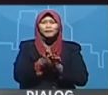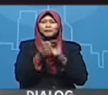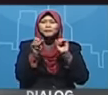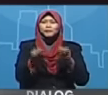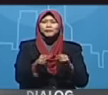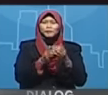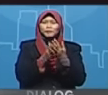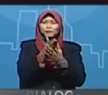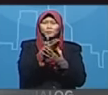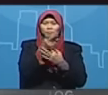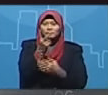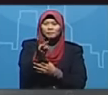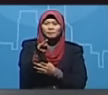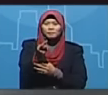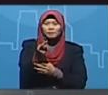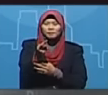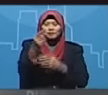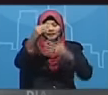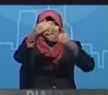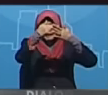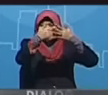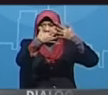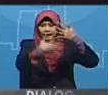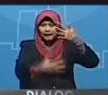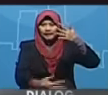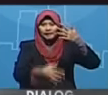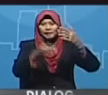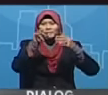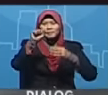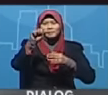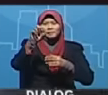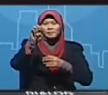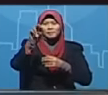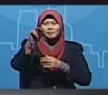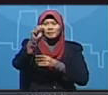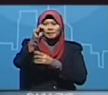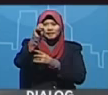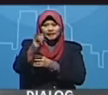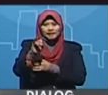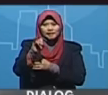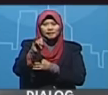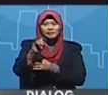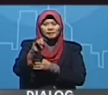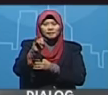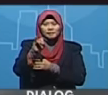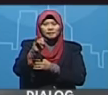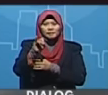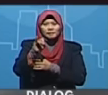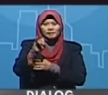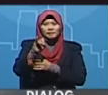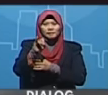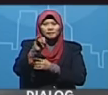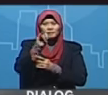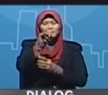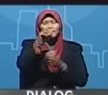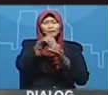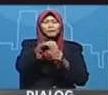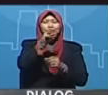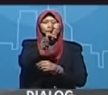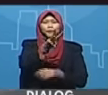sebenarnya melihat senarai agensi-agensi berkenaan di laman